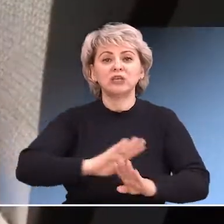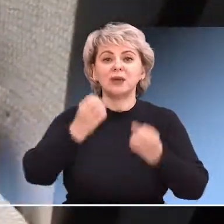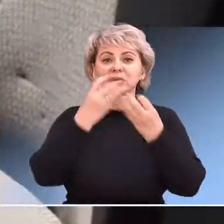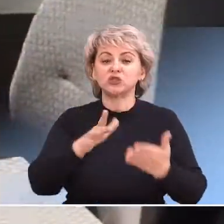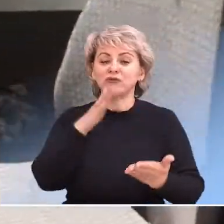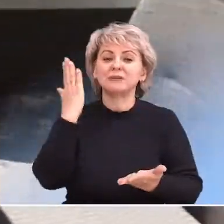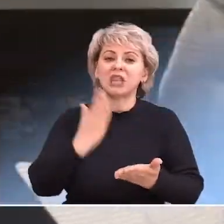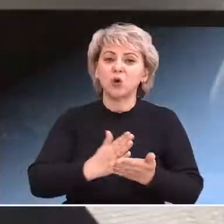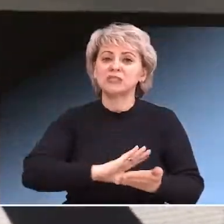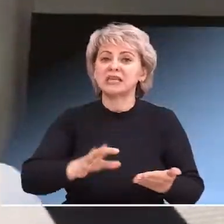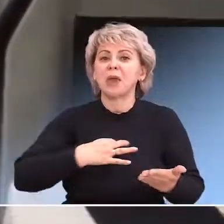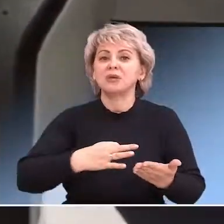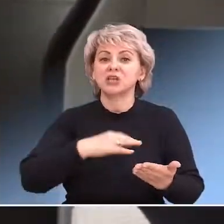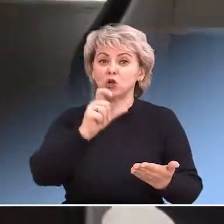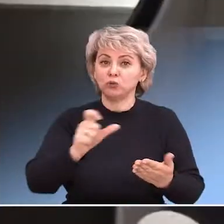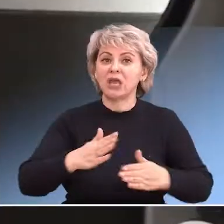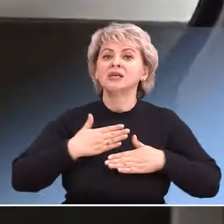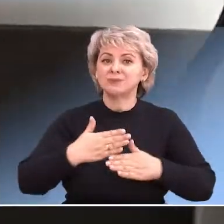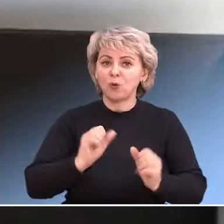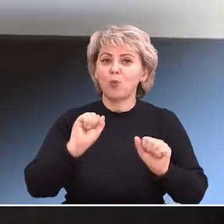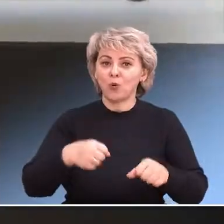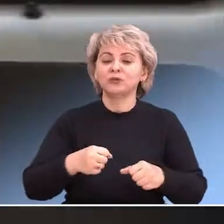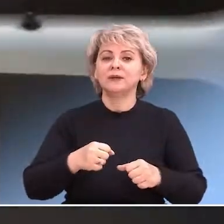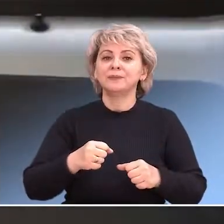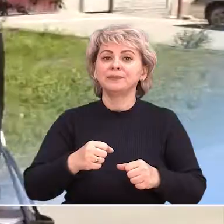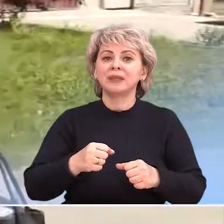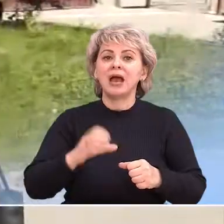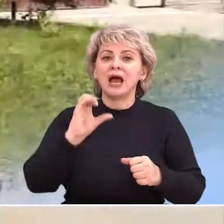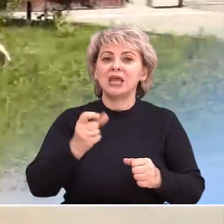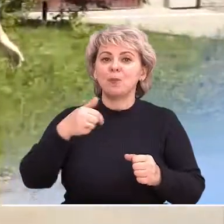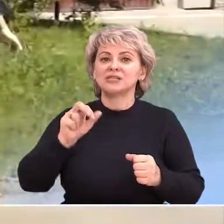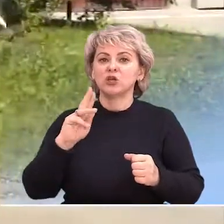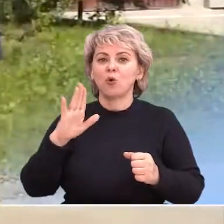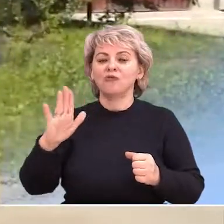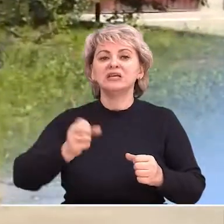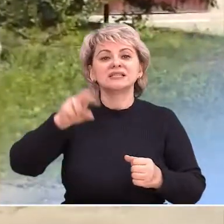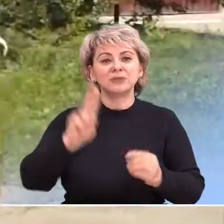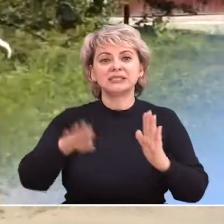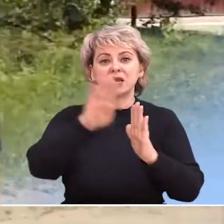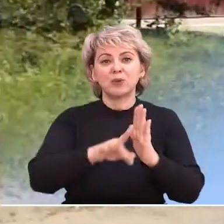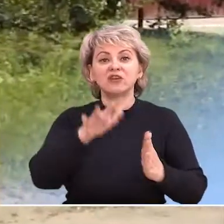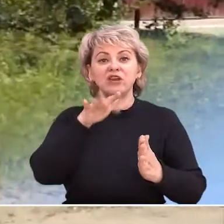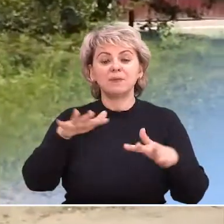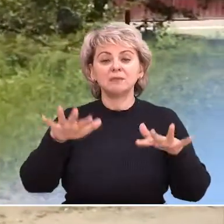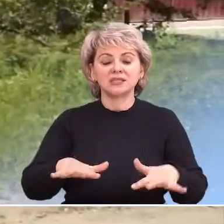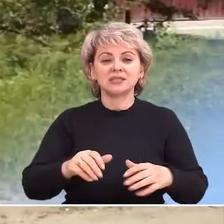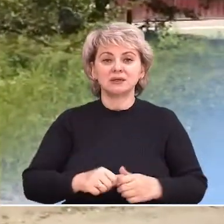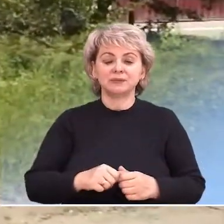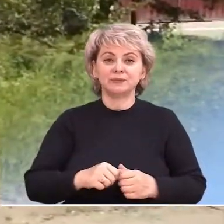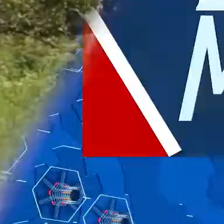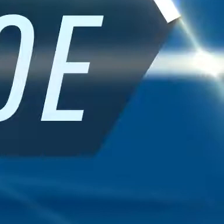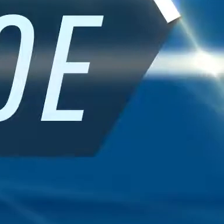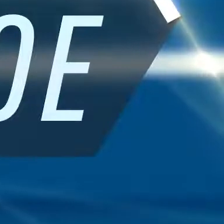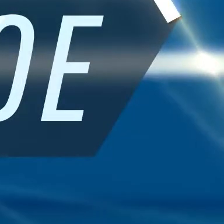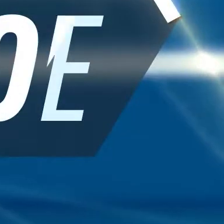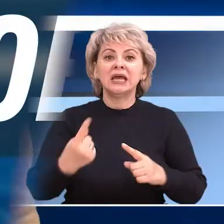что в такое непростое время находятся небезразличные люди, способные оказать поддержку. Алексей Масленников, специально для программы «Время местное».